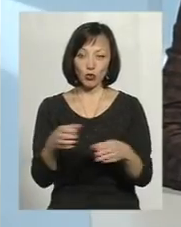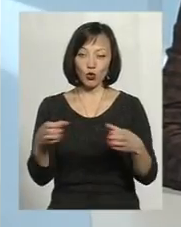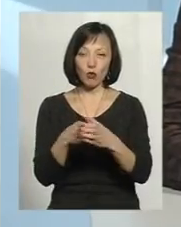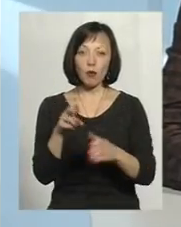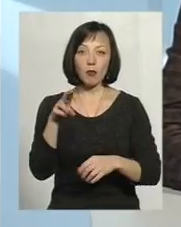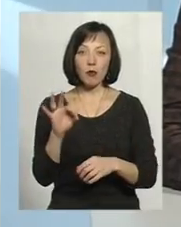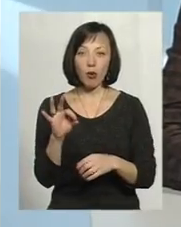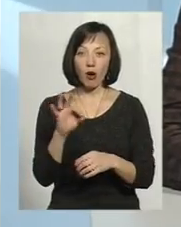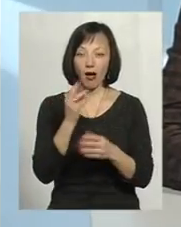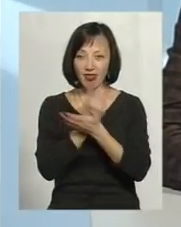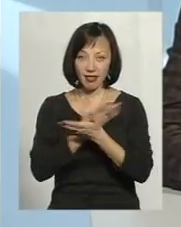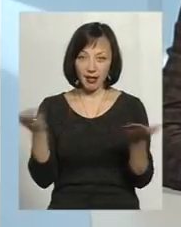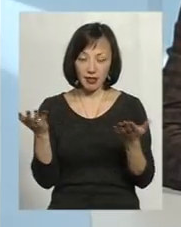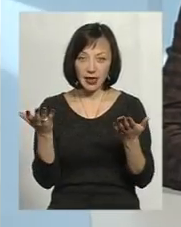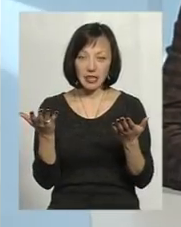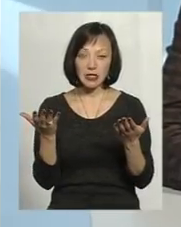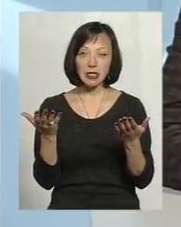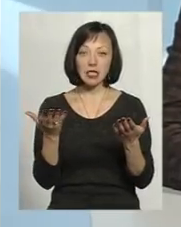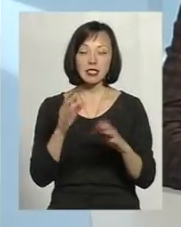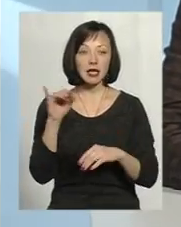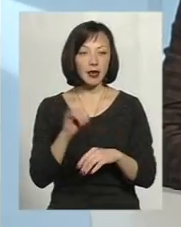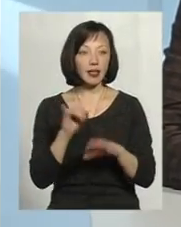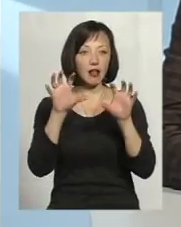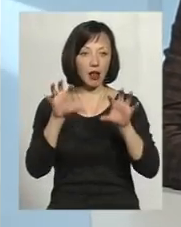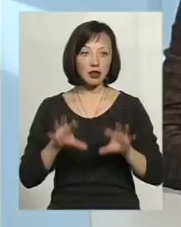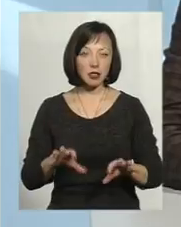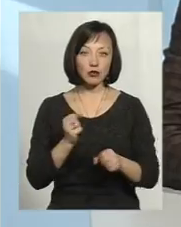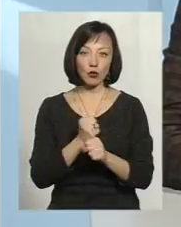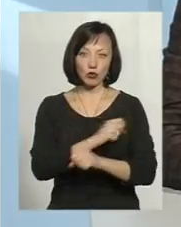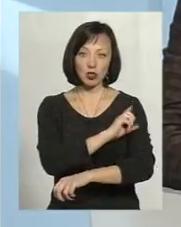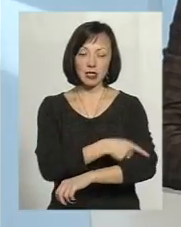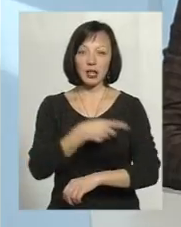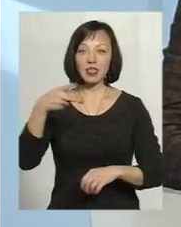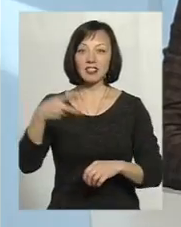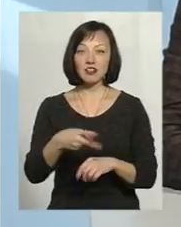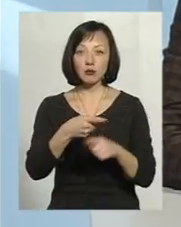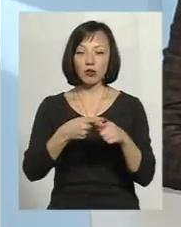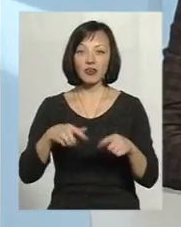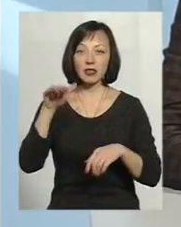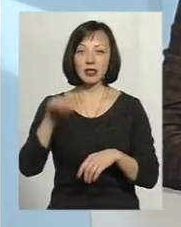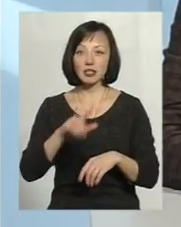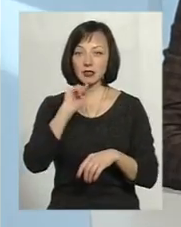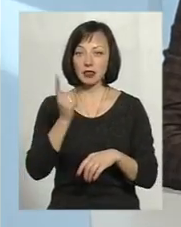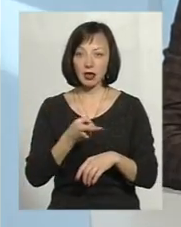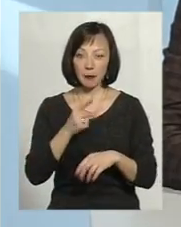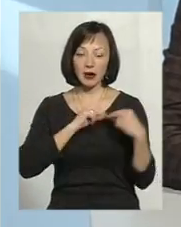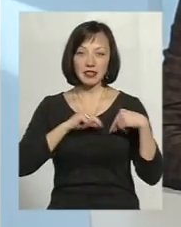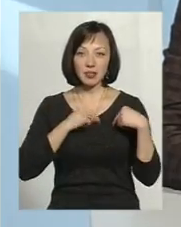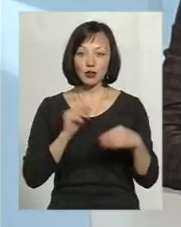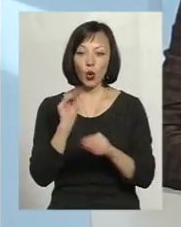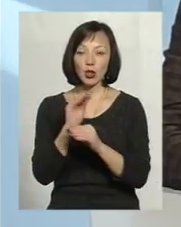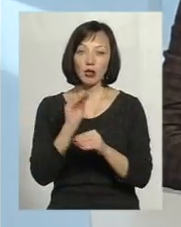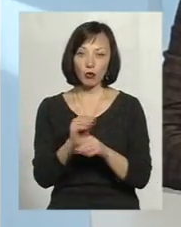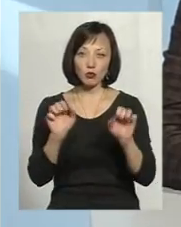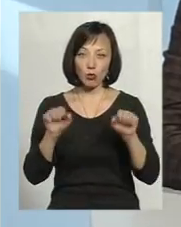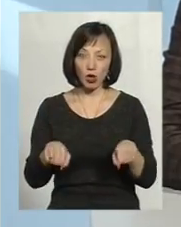по детінізації і легалізації робочої сили. 2,5 тисячі за рік найманих працівників додатково